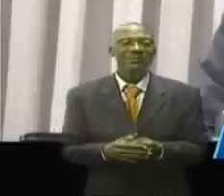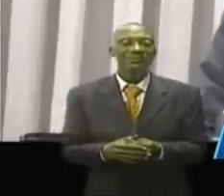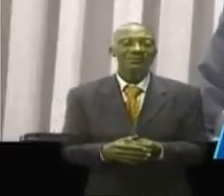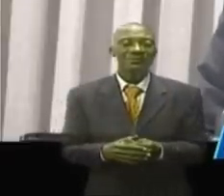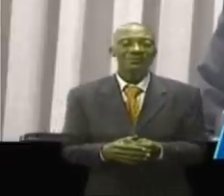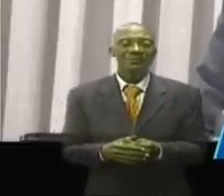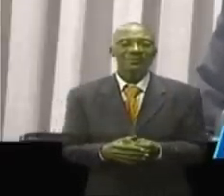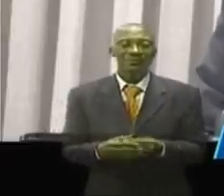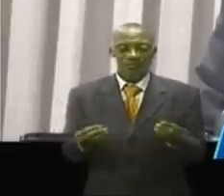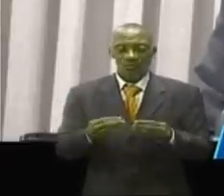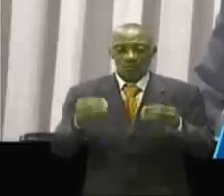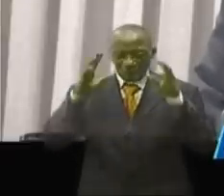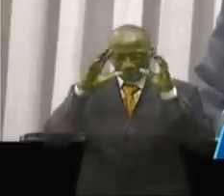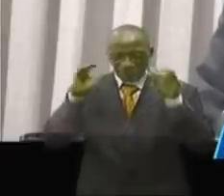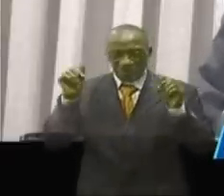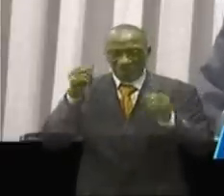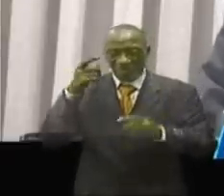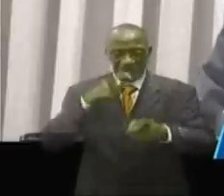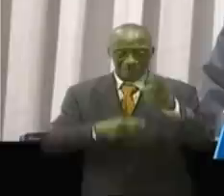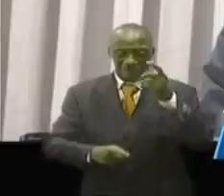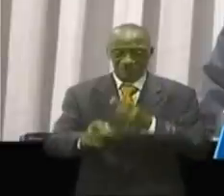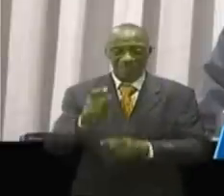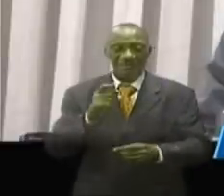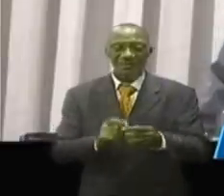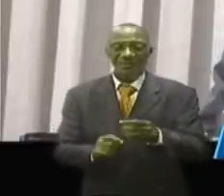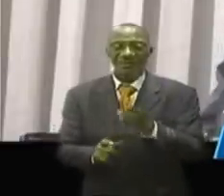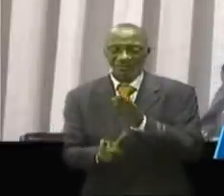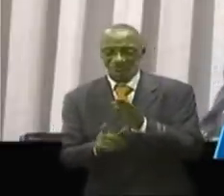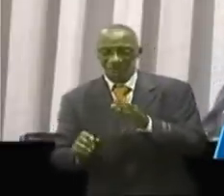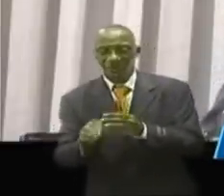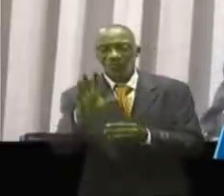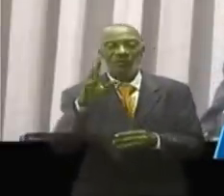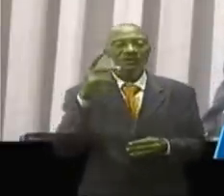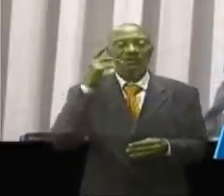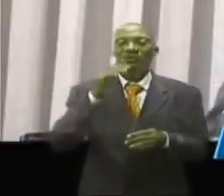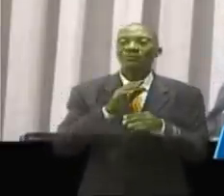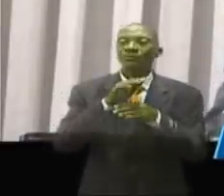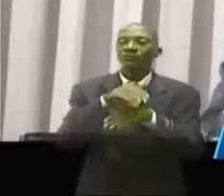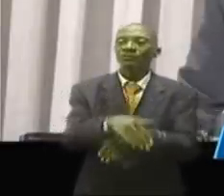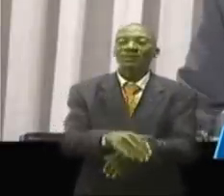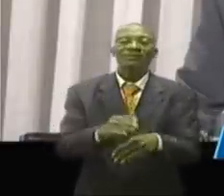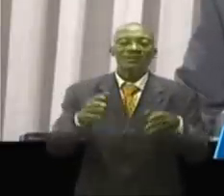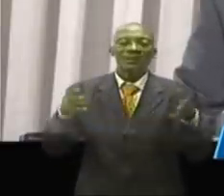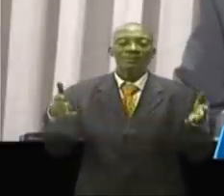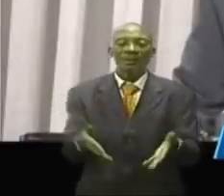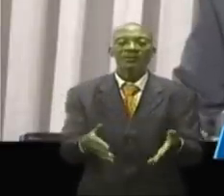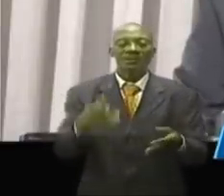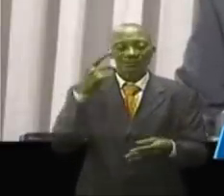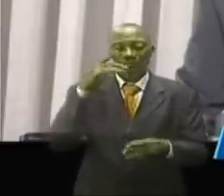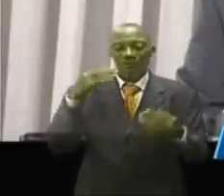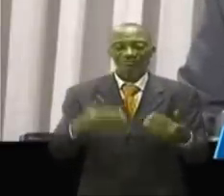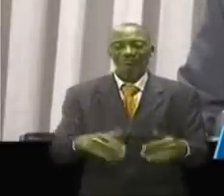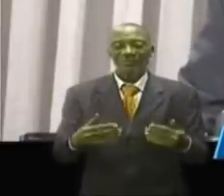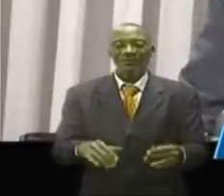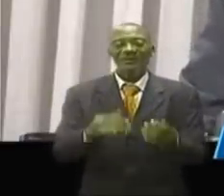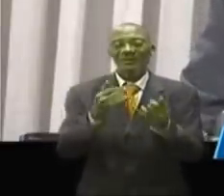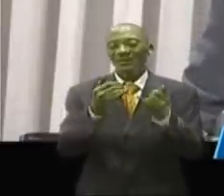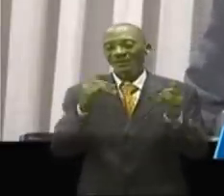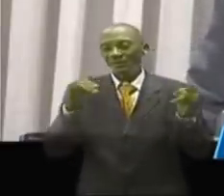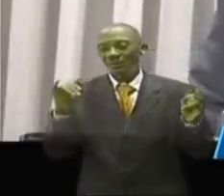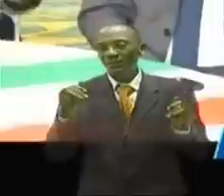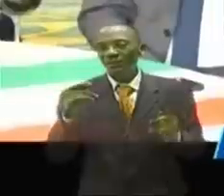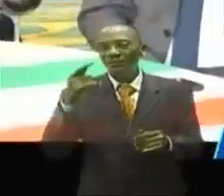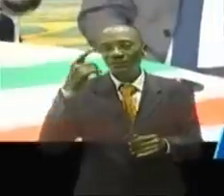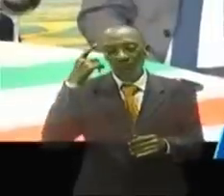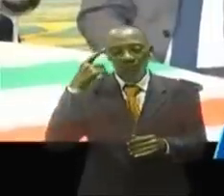mis en avant en ces termes, tous ensemble, relevons l'économie nationale, car notre liberté en